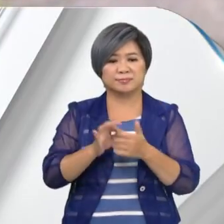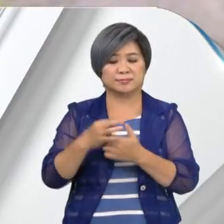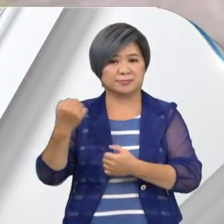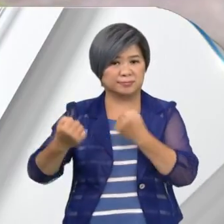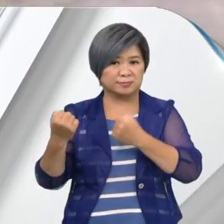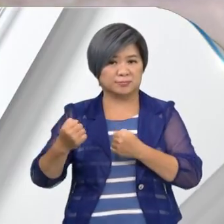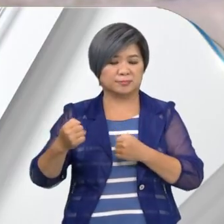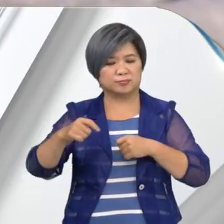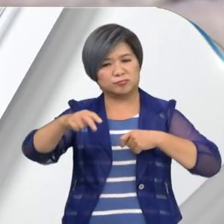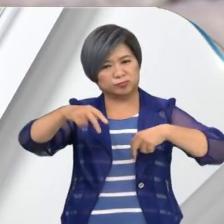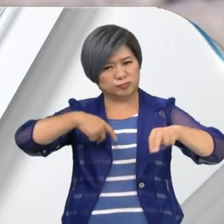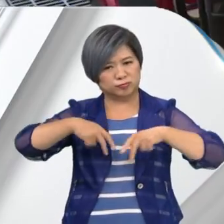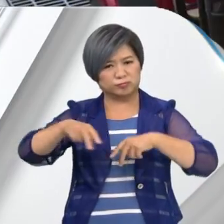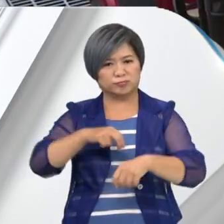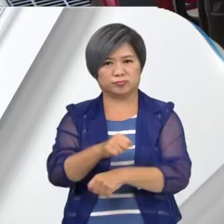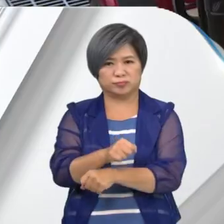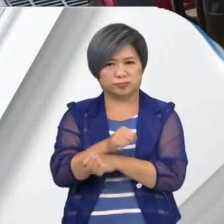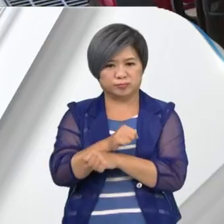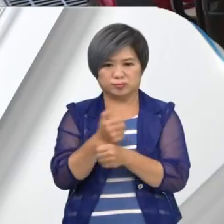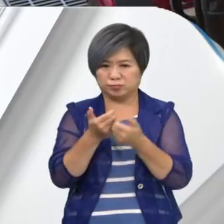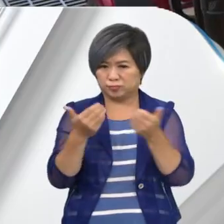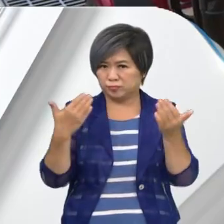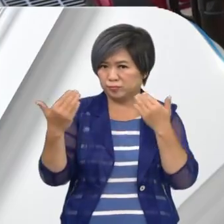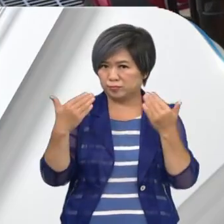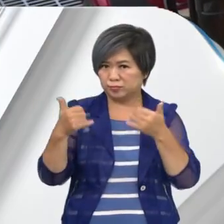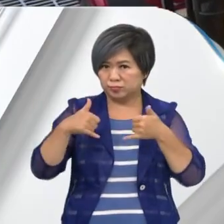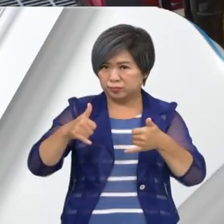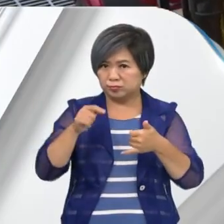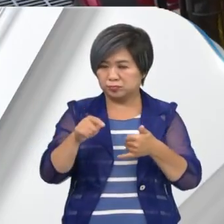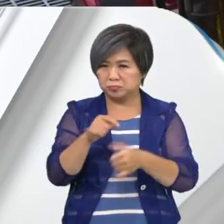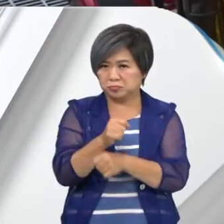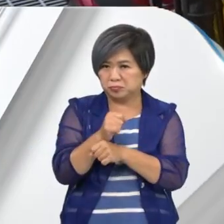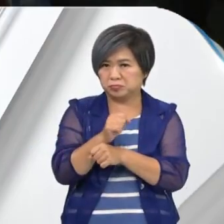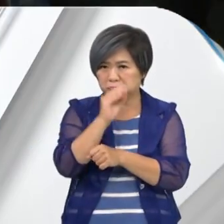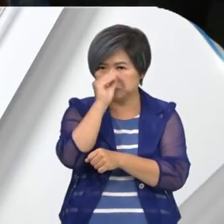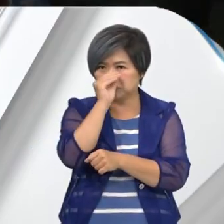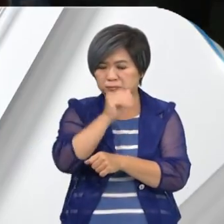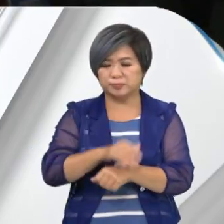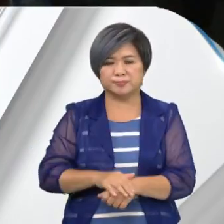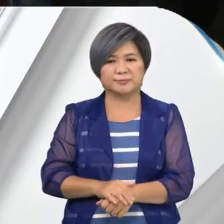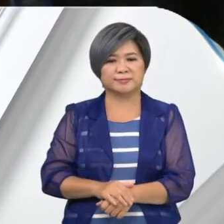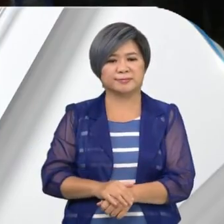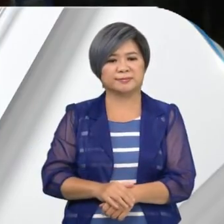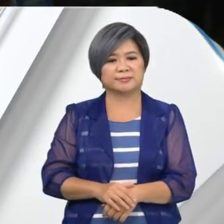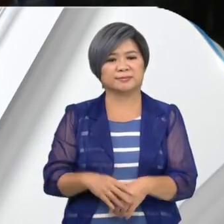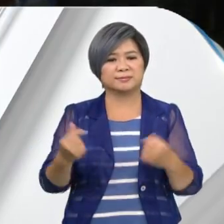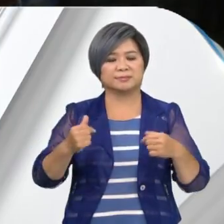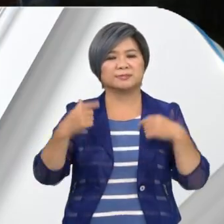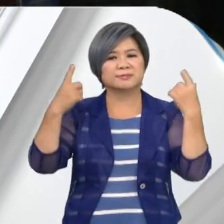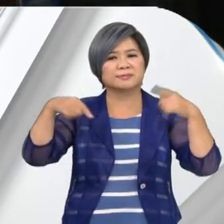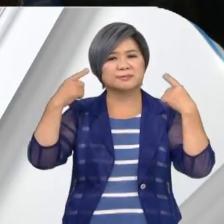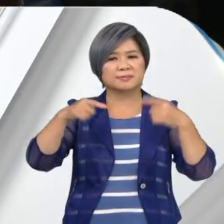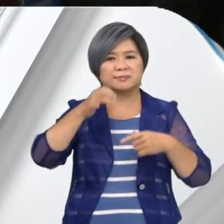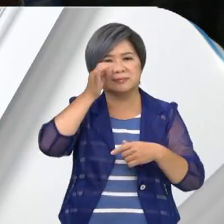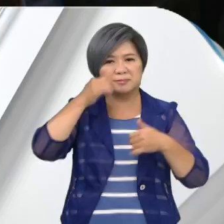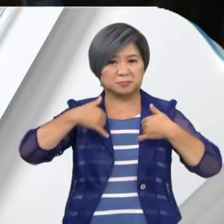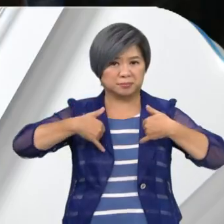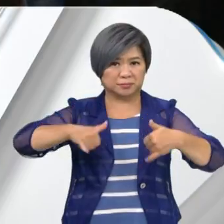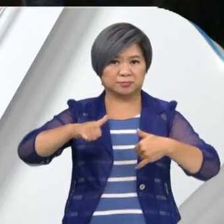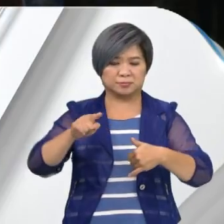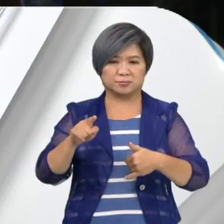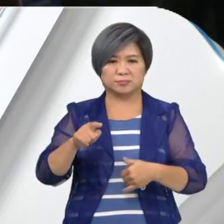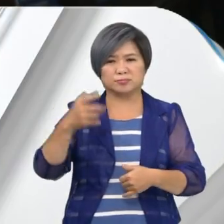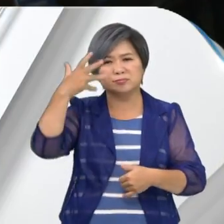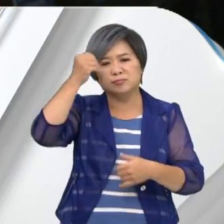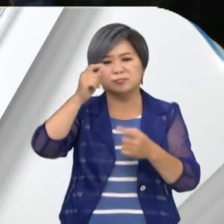人民和个行路的人本来清楚道路的交通情形。 应该冲了看到了街路吼，非常多老人